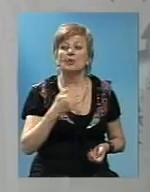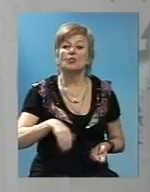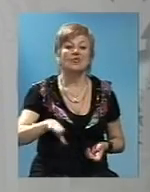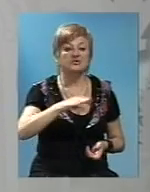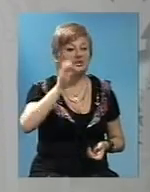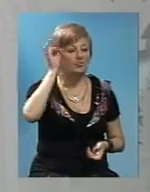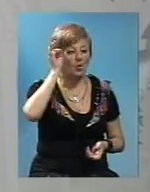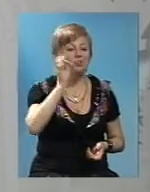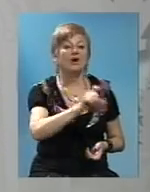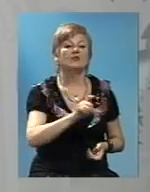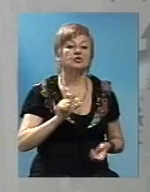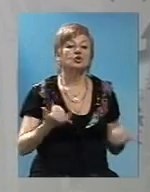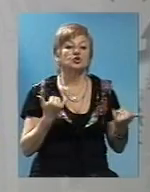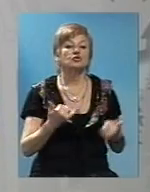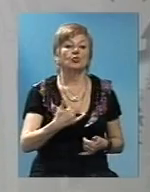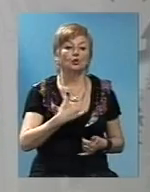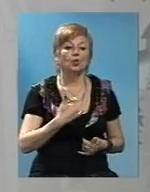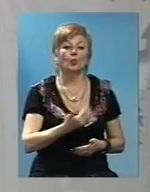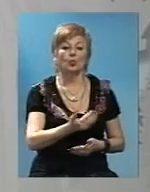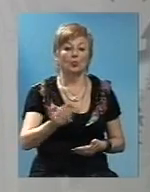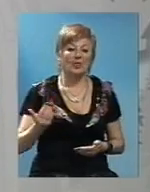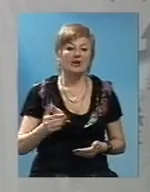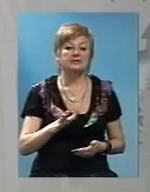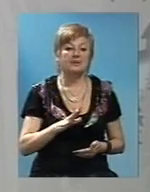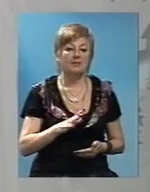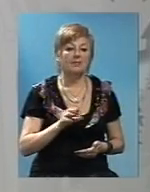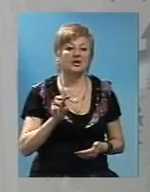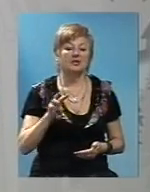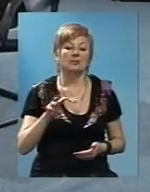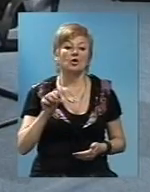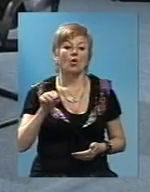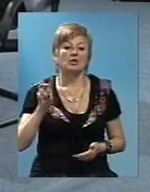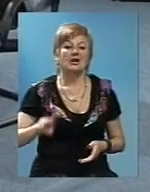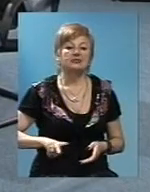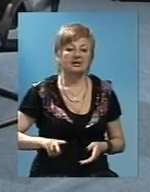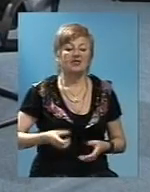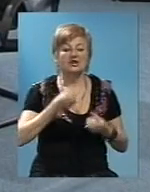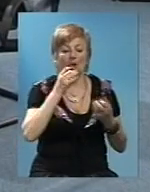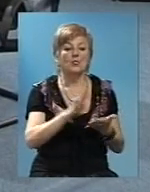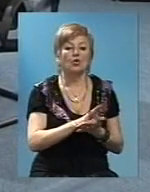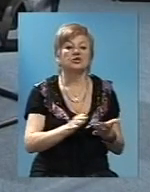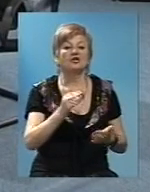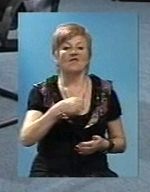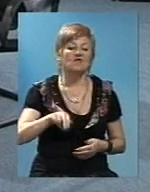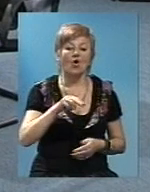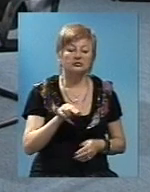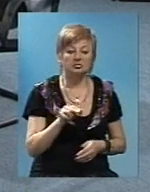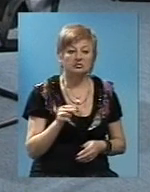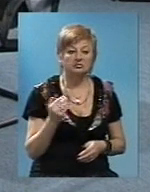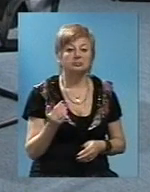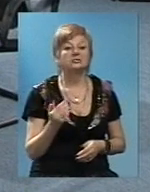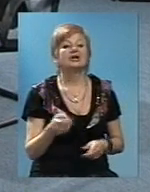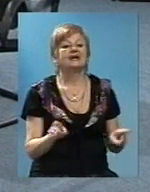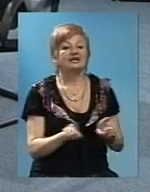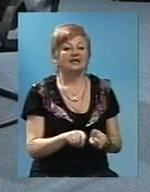Нагадаю, шановні телеглядачі, сьогодні в нашій студії був Микола Колодяжний, директор благодійного фонду «Імпульс.UA», а